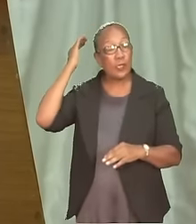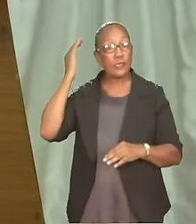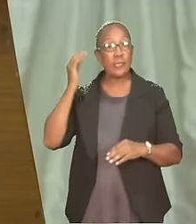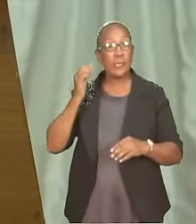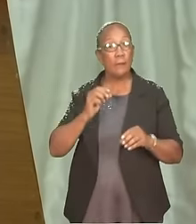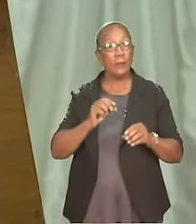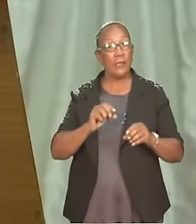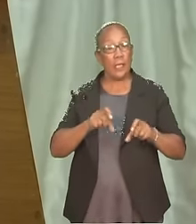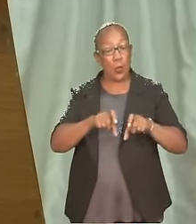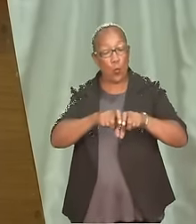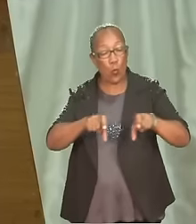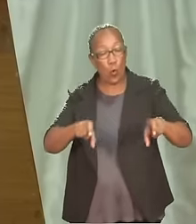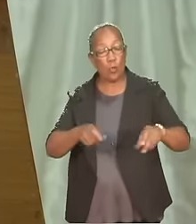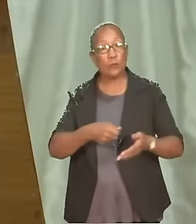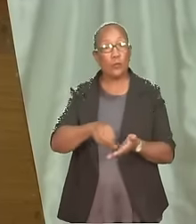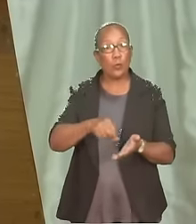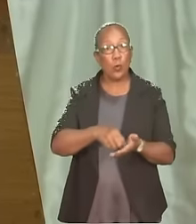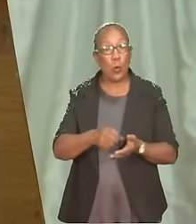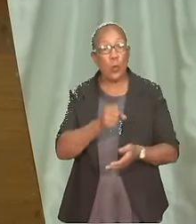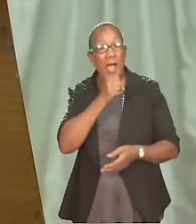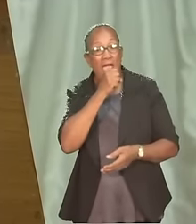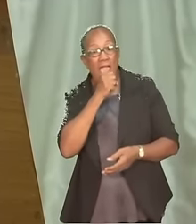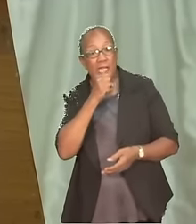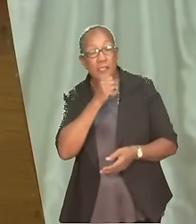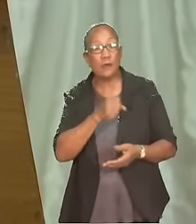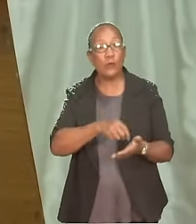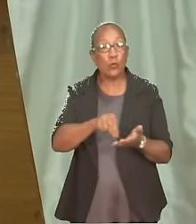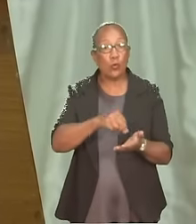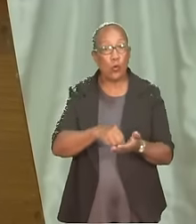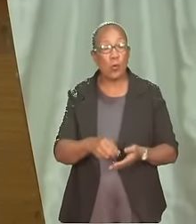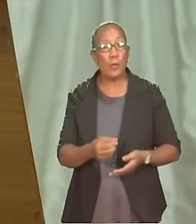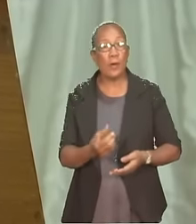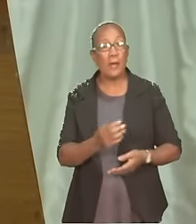die ijsverkoper, die mensen willen ook een bankaccount hebben.